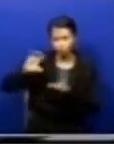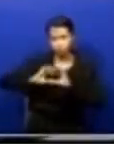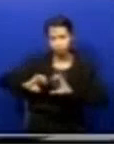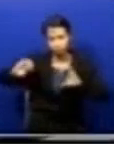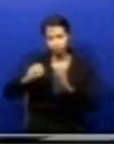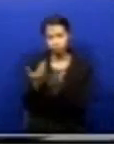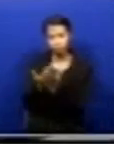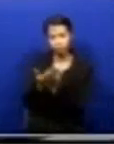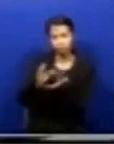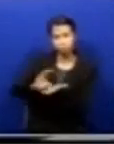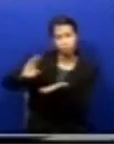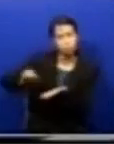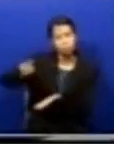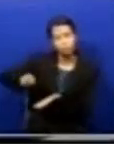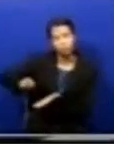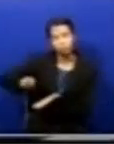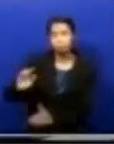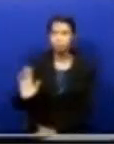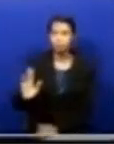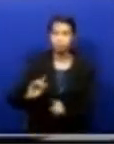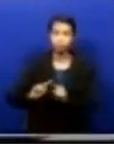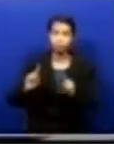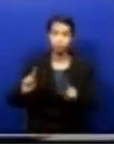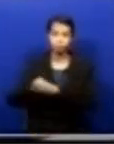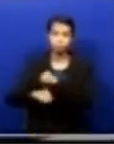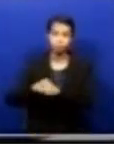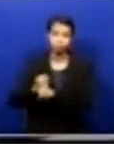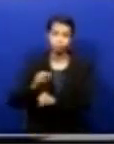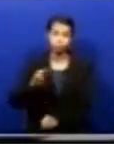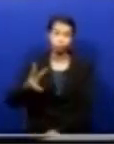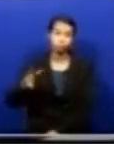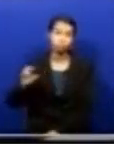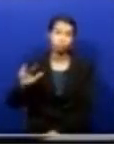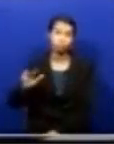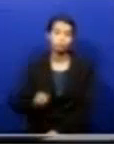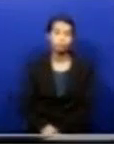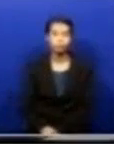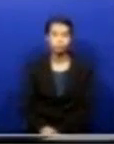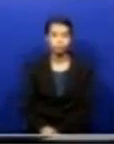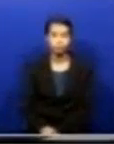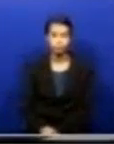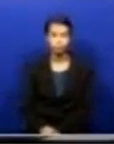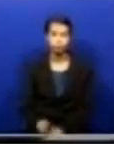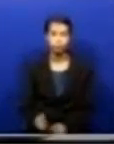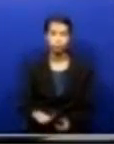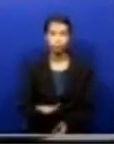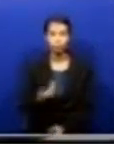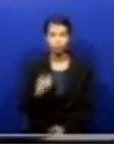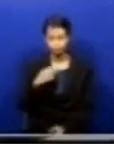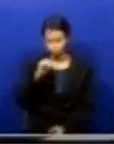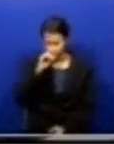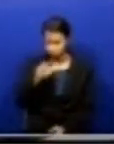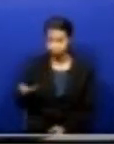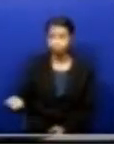เงินอุดหนุนงบประมาณรายจ่ายประจำปีงบประมาณพ.ศ.2563กราบเรียนเพื่อนสมาชิกที่เ